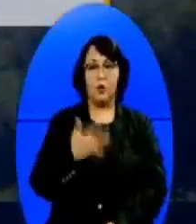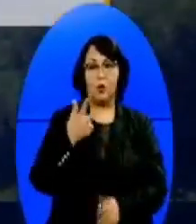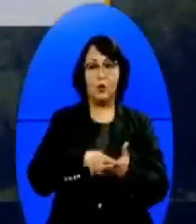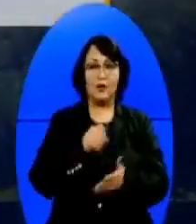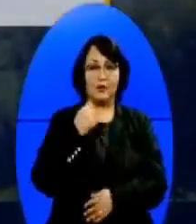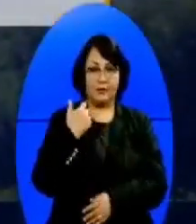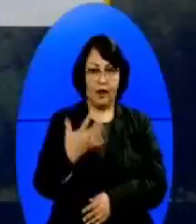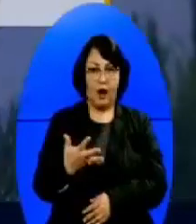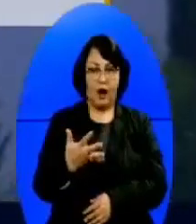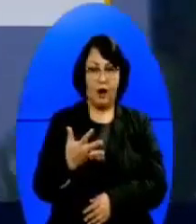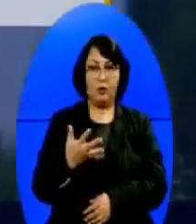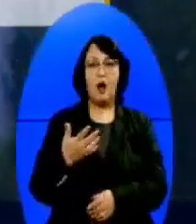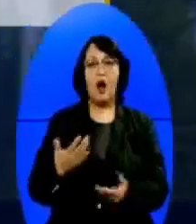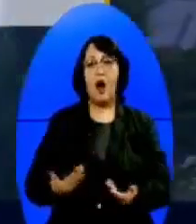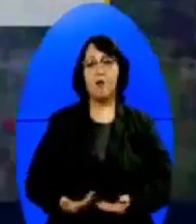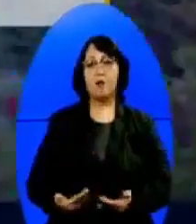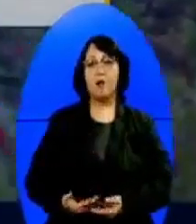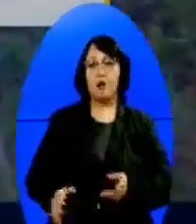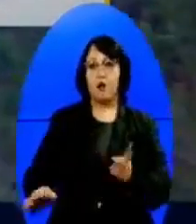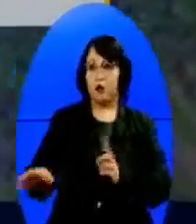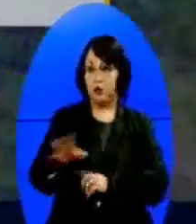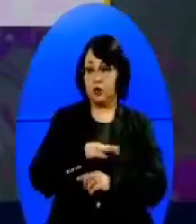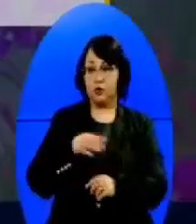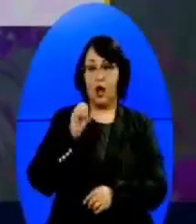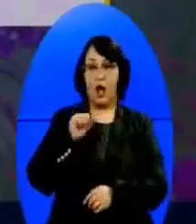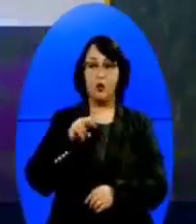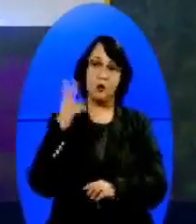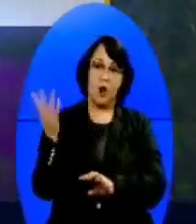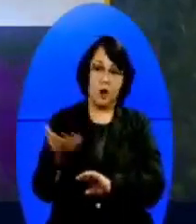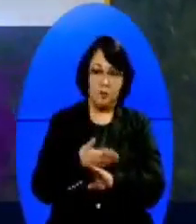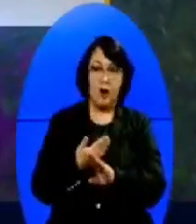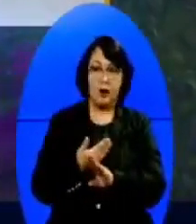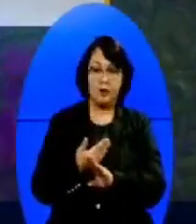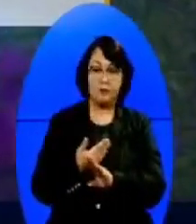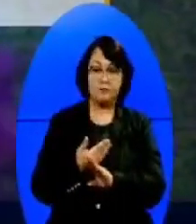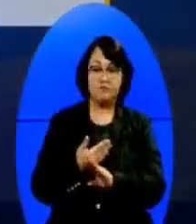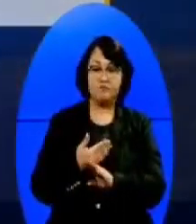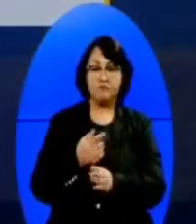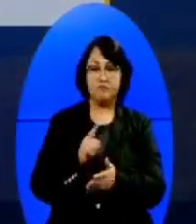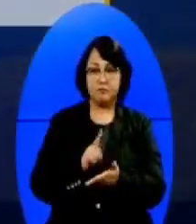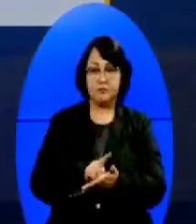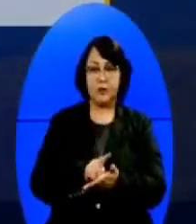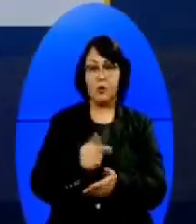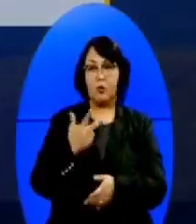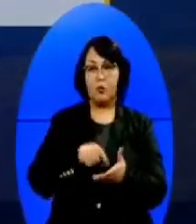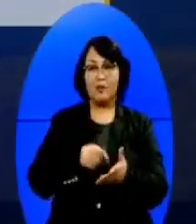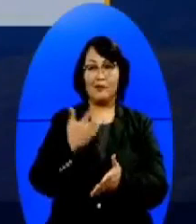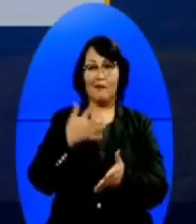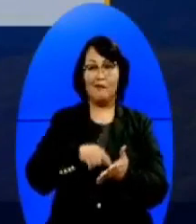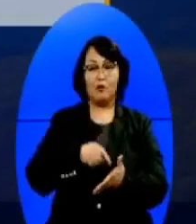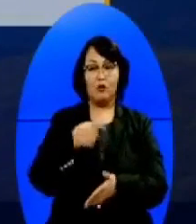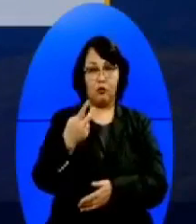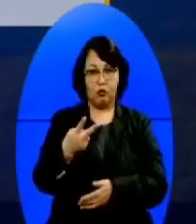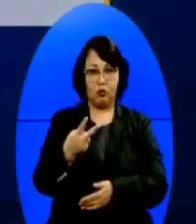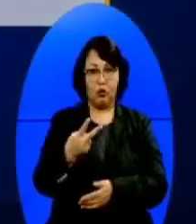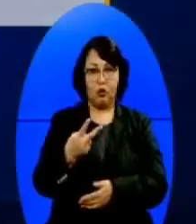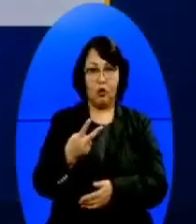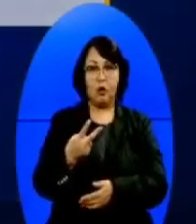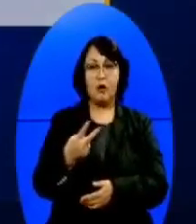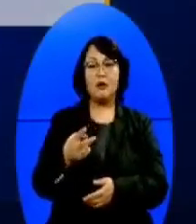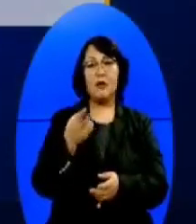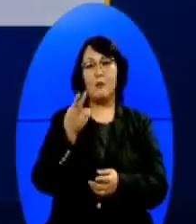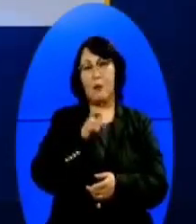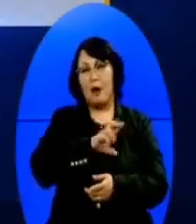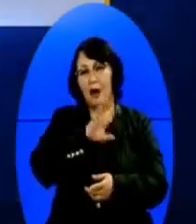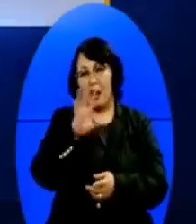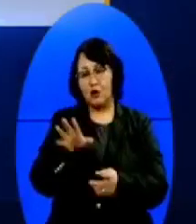3-5 хүрээлэн байгаа орчны аюулгүй байдал 3-5-2 уур амьсгалын өөрчлөлт газрын доройтлын